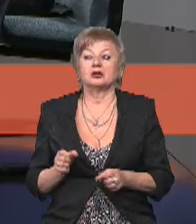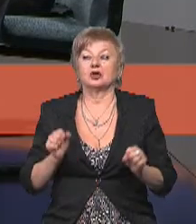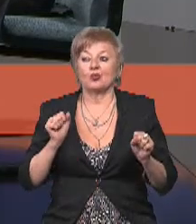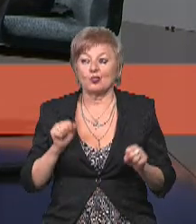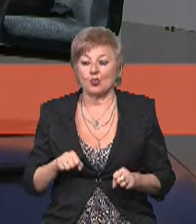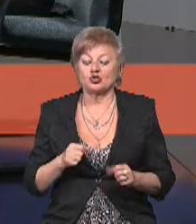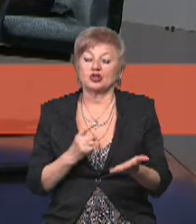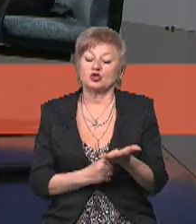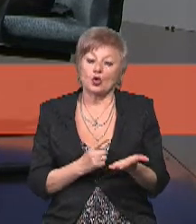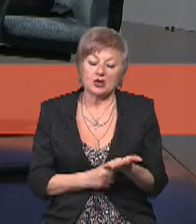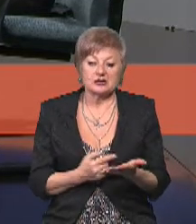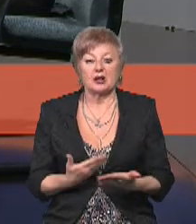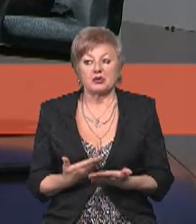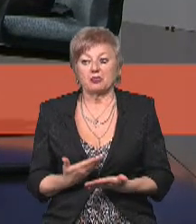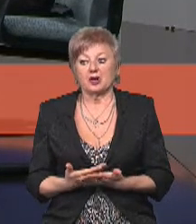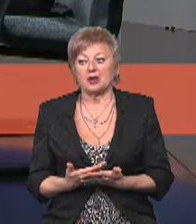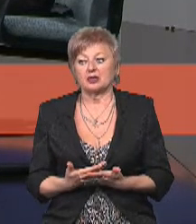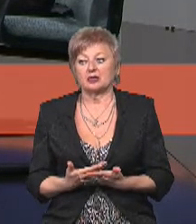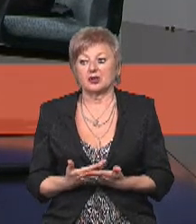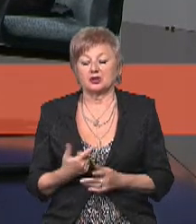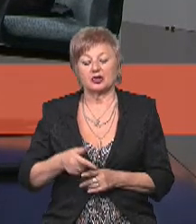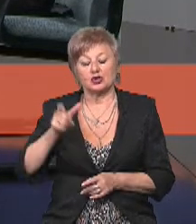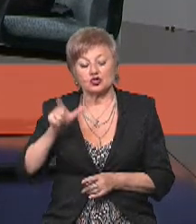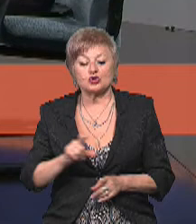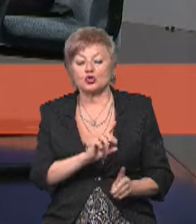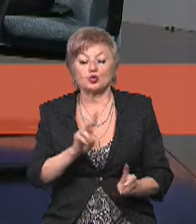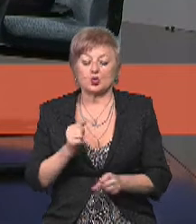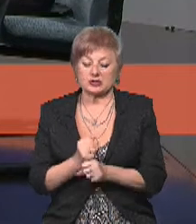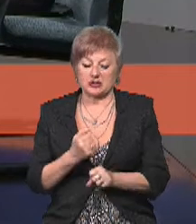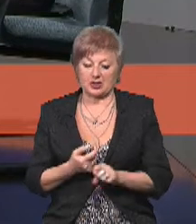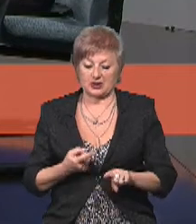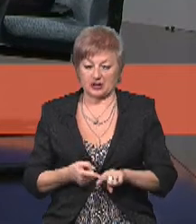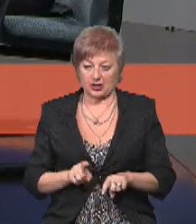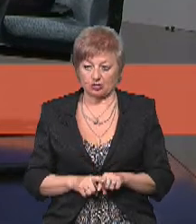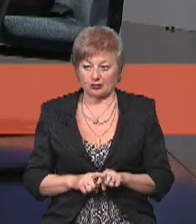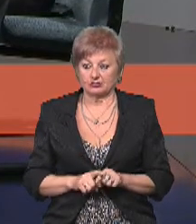ну, довести, що певні особи зробили якісь там дії.